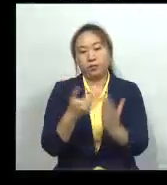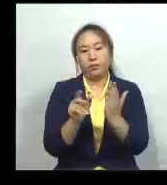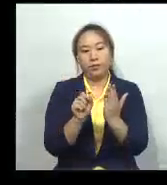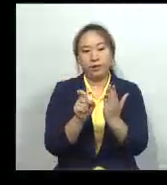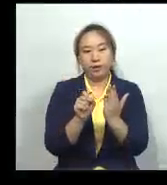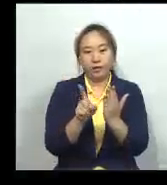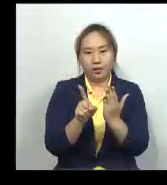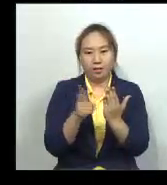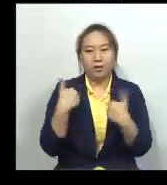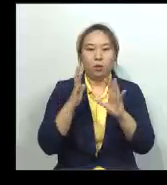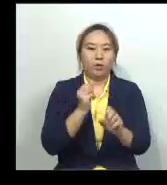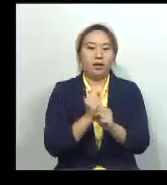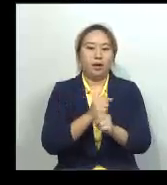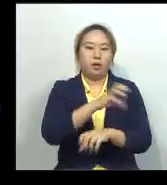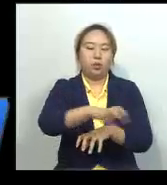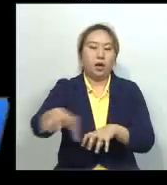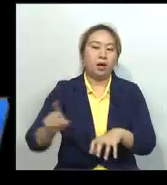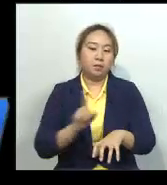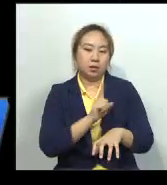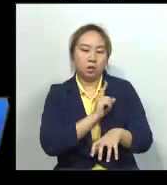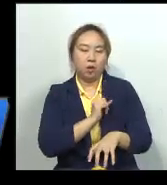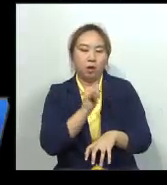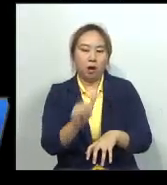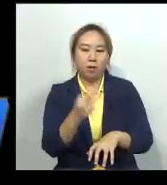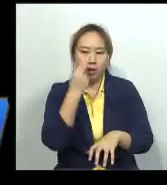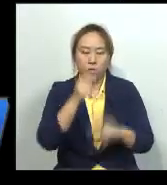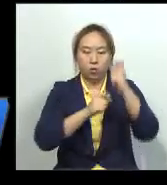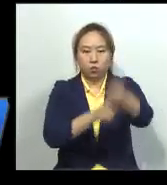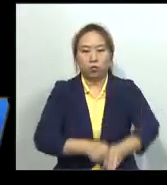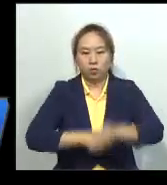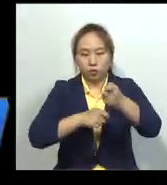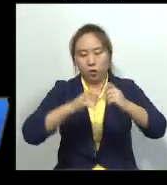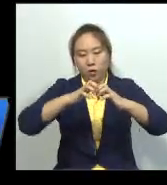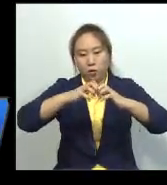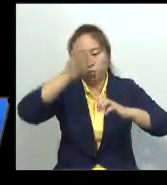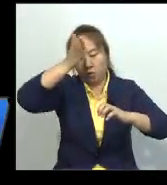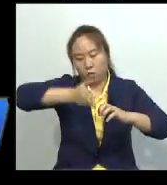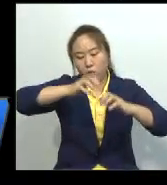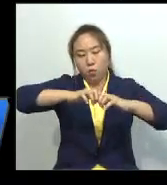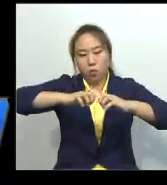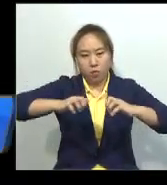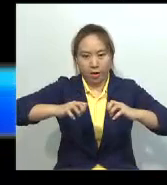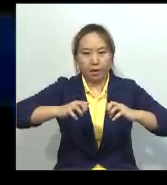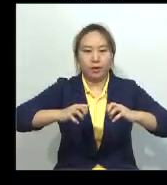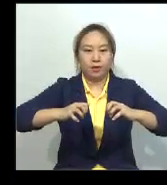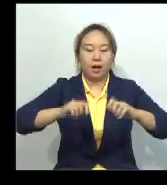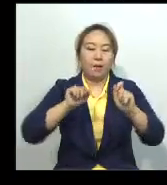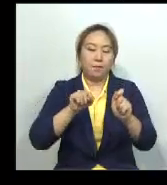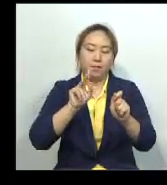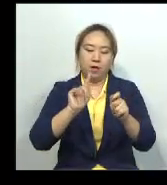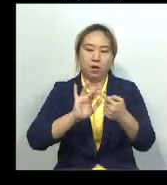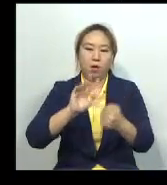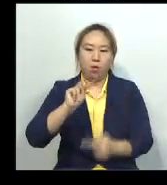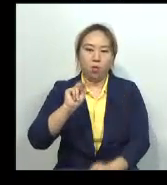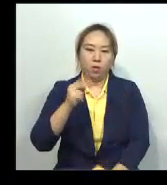างนะครับเจ้าหน้าที่จากหน่วยงานที่เกี่ยวข้องเนี่ยลงพื้นที่ไปที่สวนทุเรียนนะครับบ้านซำขี้เหล็กที่ตำบลพรานอำเภอขุนหาญนะครับเ